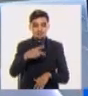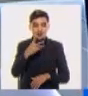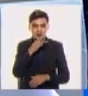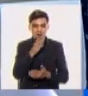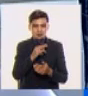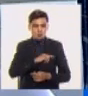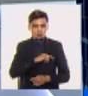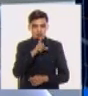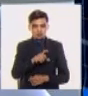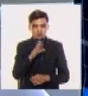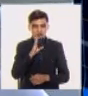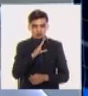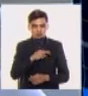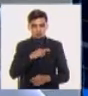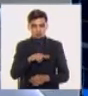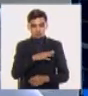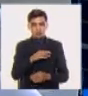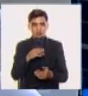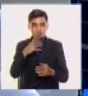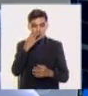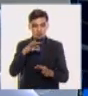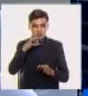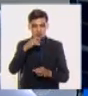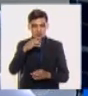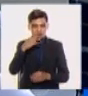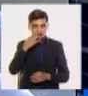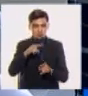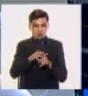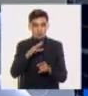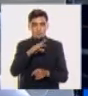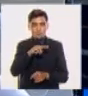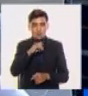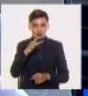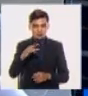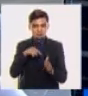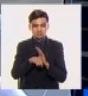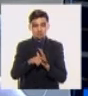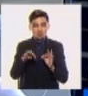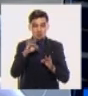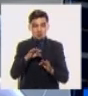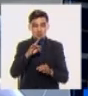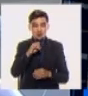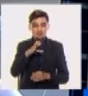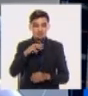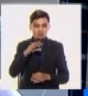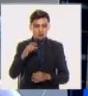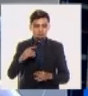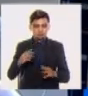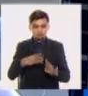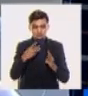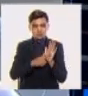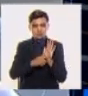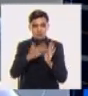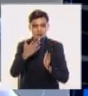получил термические ожоги горячим паром при очистке бака от технологического раствора. Площадь ожогов